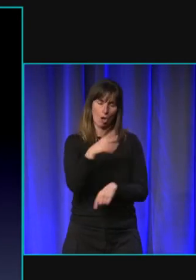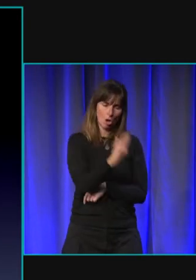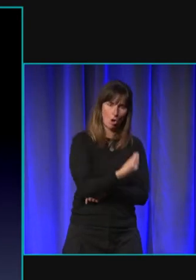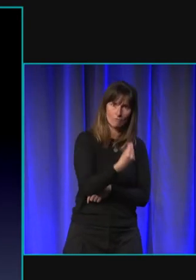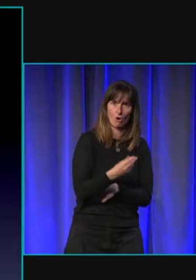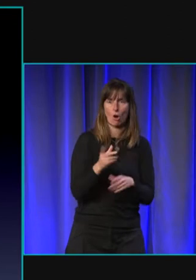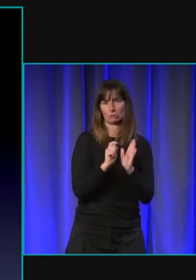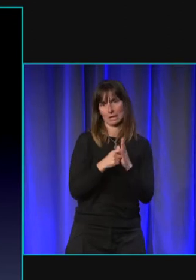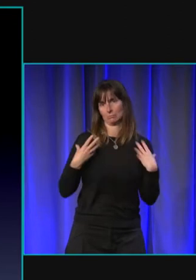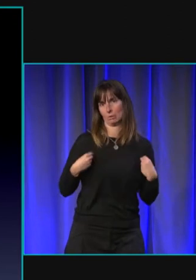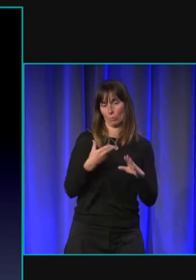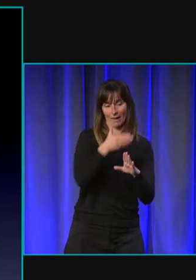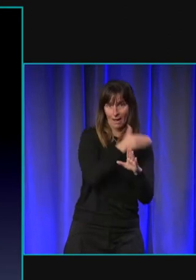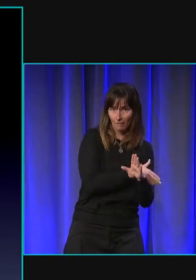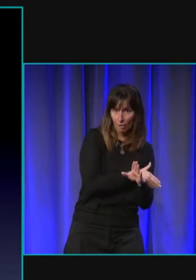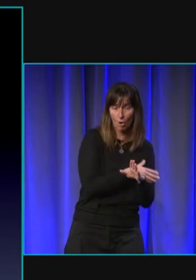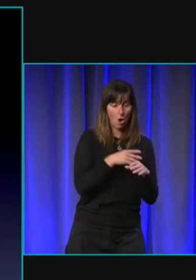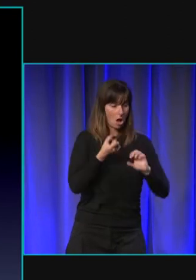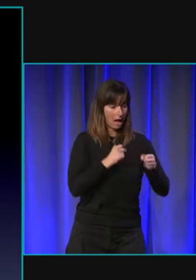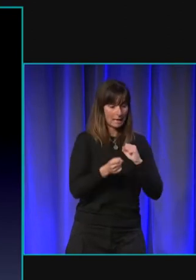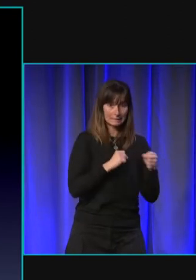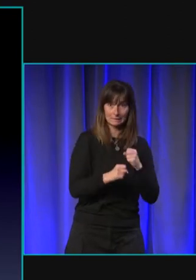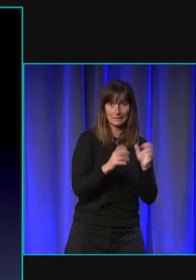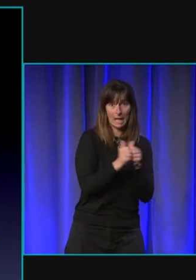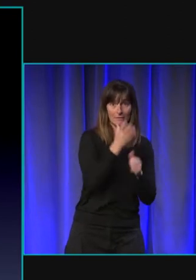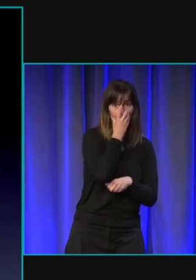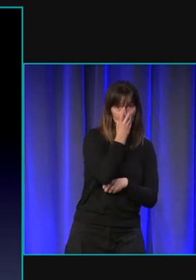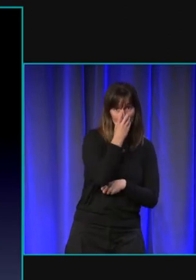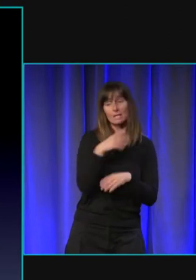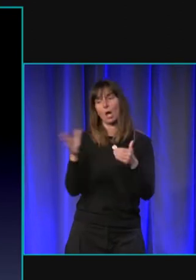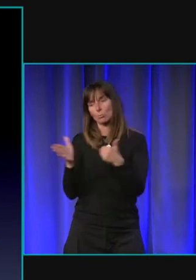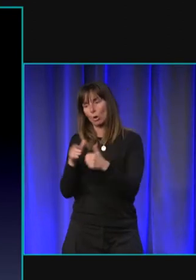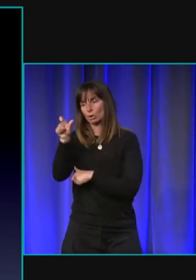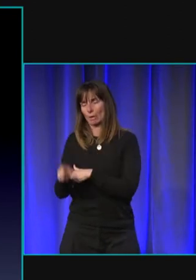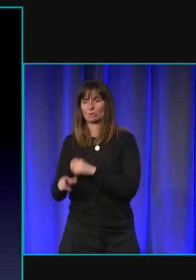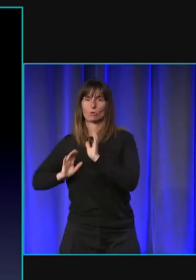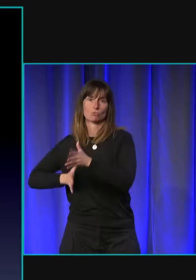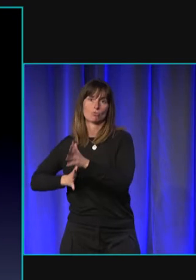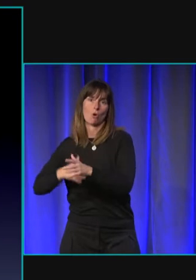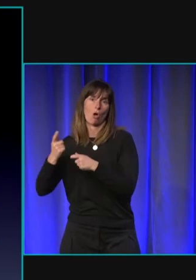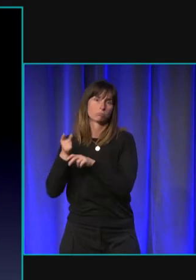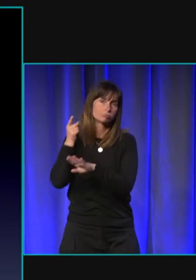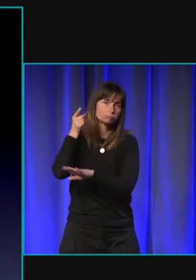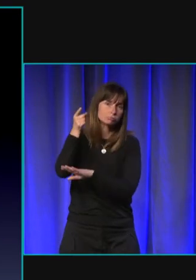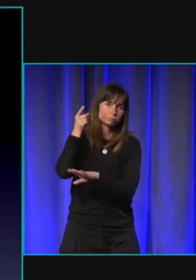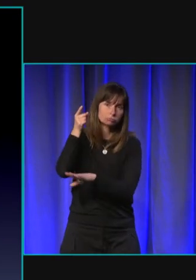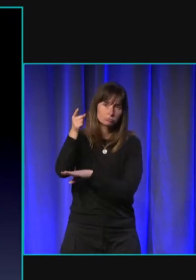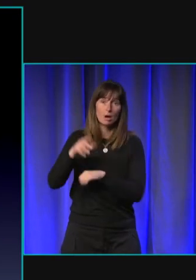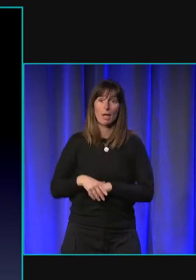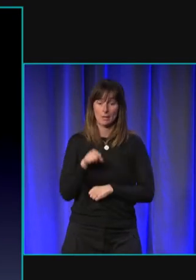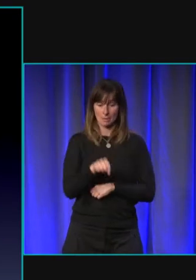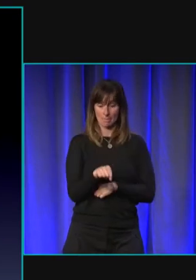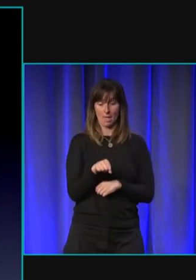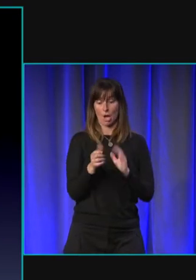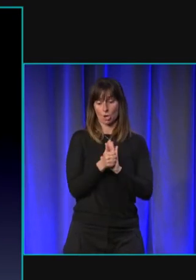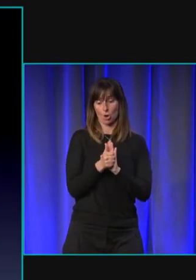activité oxydative que les coureurs de longue distance. Mais cette activité oxydative, en fait, de l'enzyme oxydative,